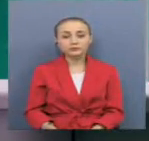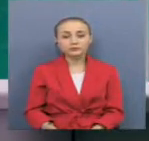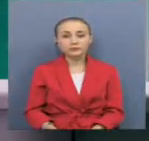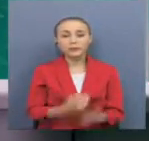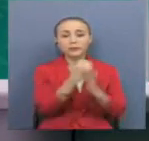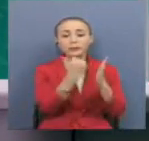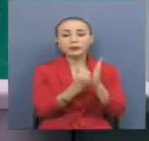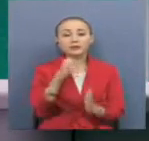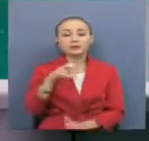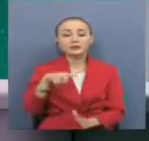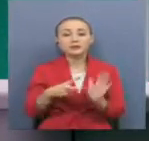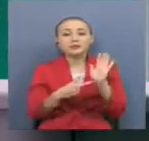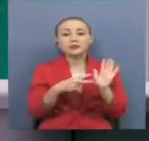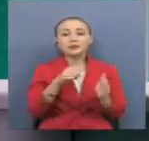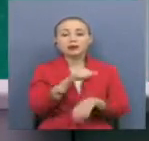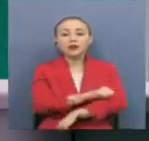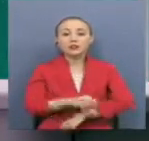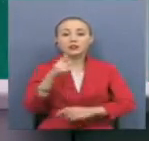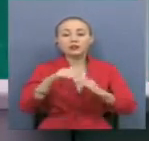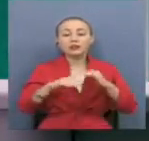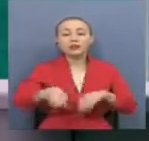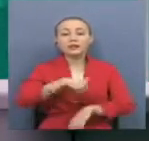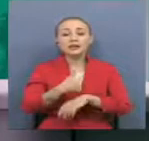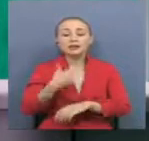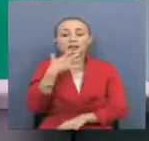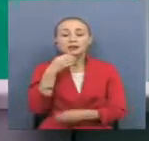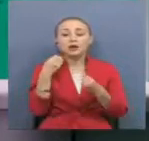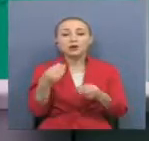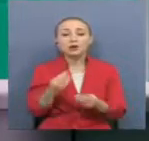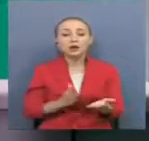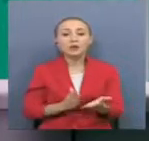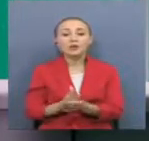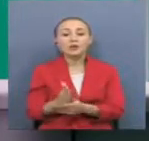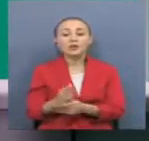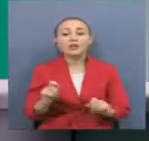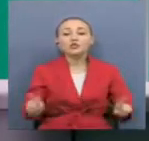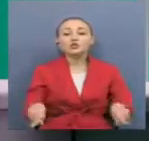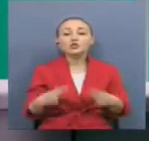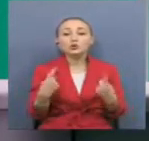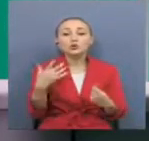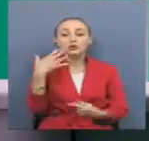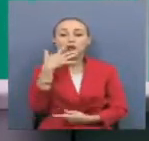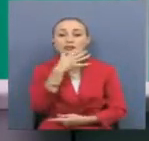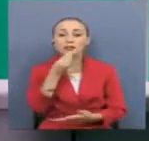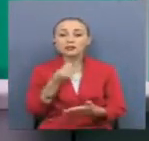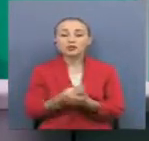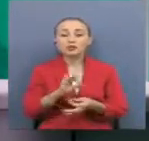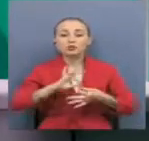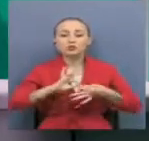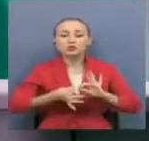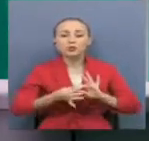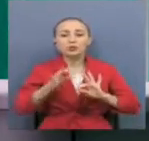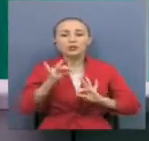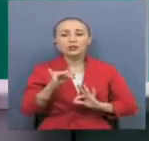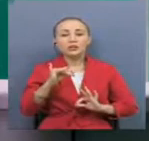Елбасының ұлы даланың жеті қыры мақаласы тегімізді білуге дәріптеп, ұлттық құндылығымыздың маңыздылығын ұғынудың мысалы болуымен қатар,